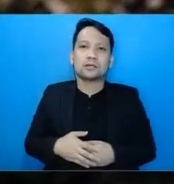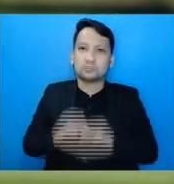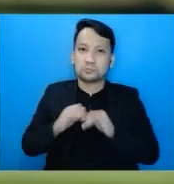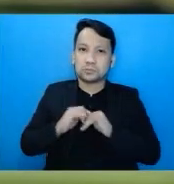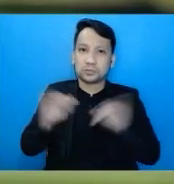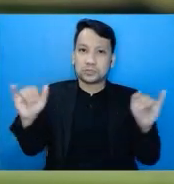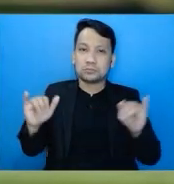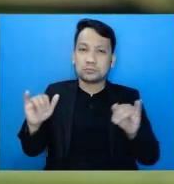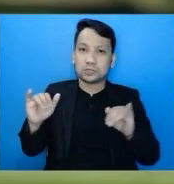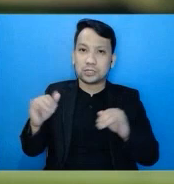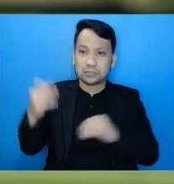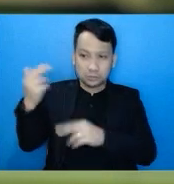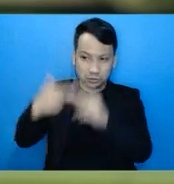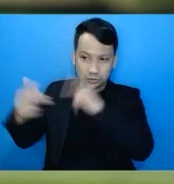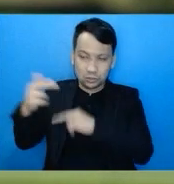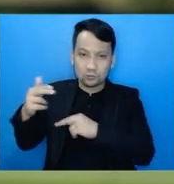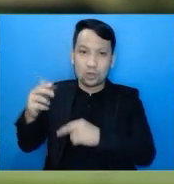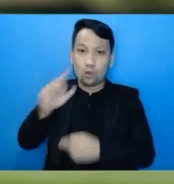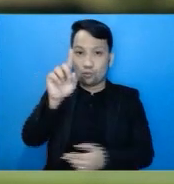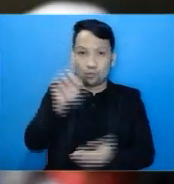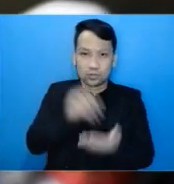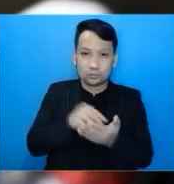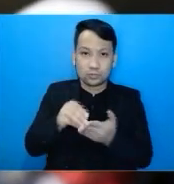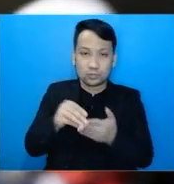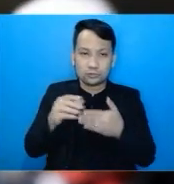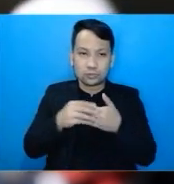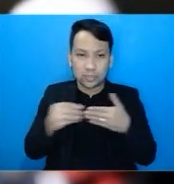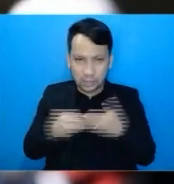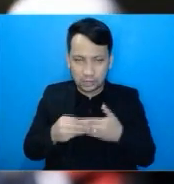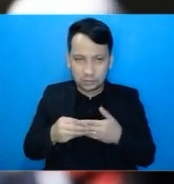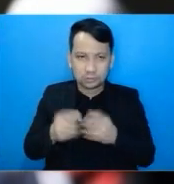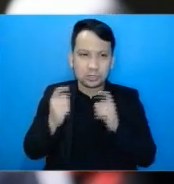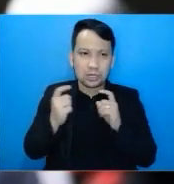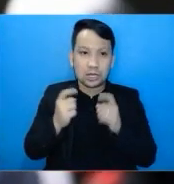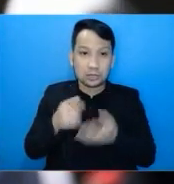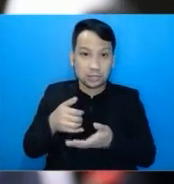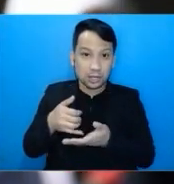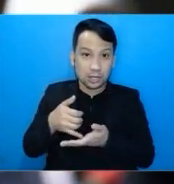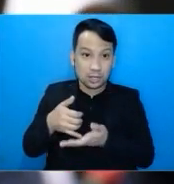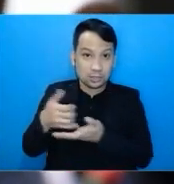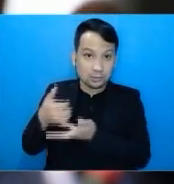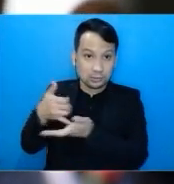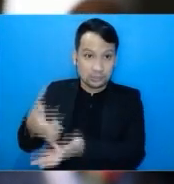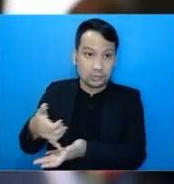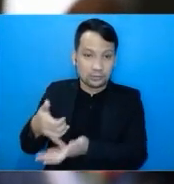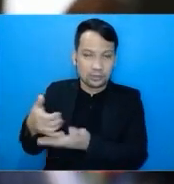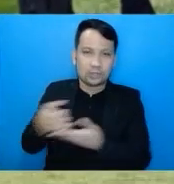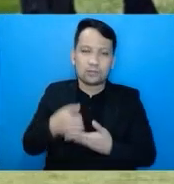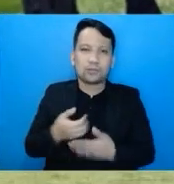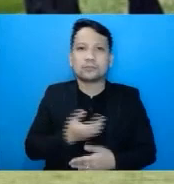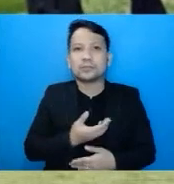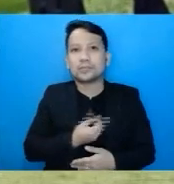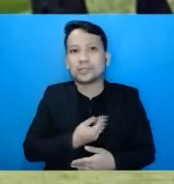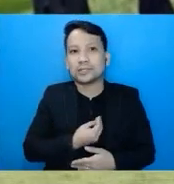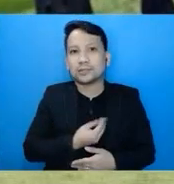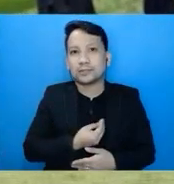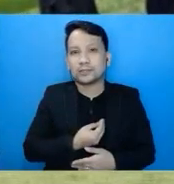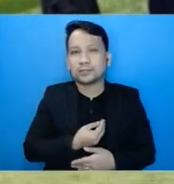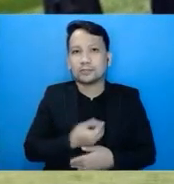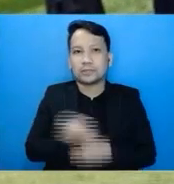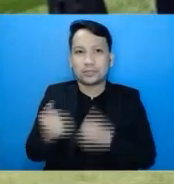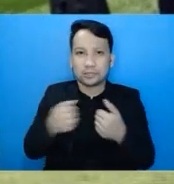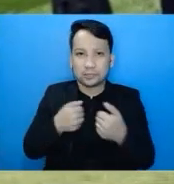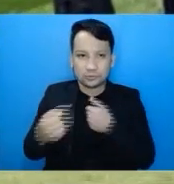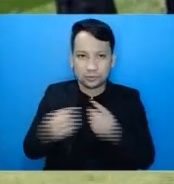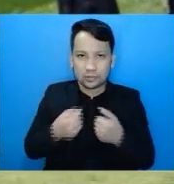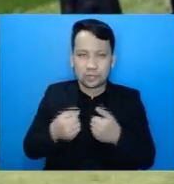inuwi rin niya ang $1 million prize. Aminado ang Pinay na may kaba sa napakahalagang tournament, pero hindi raw siya titigil na